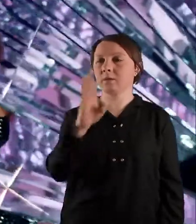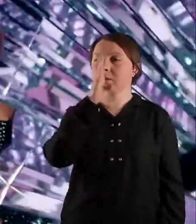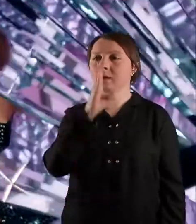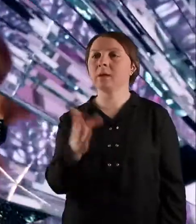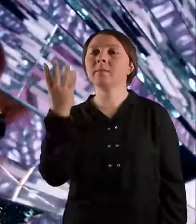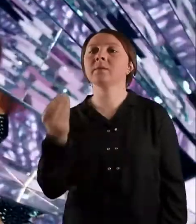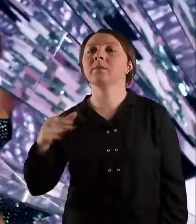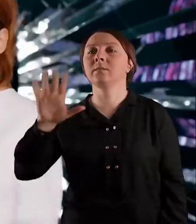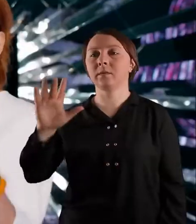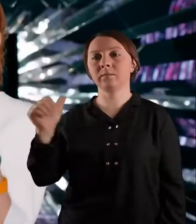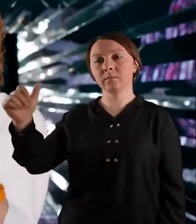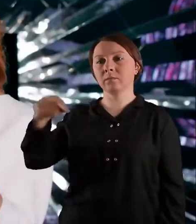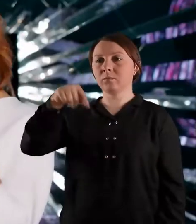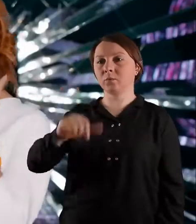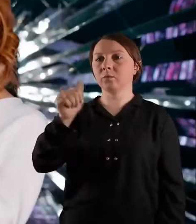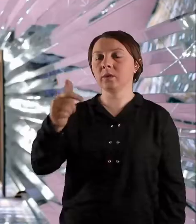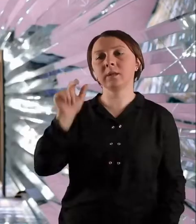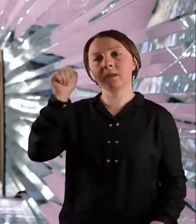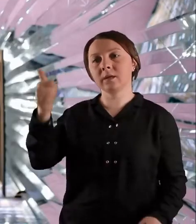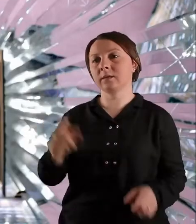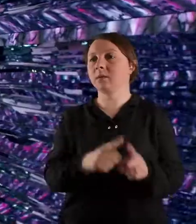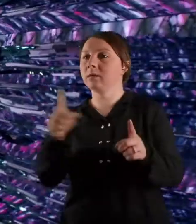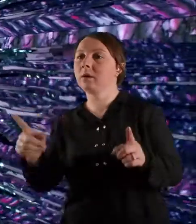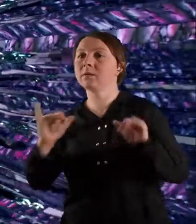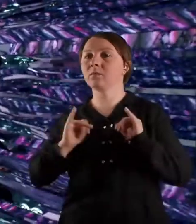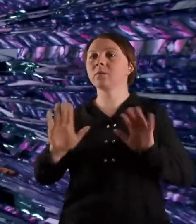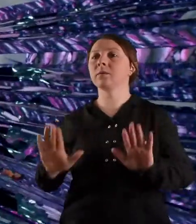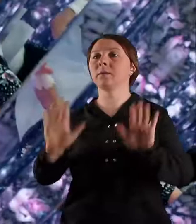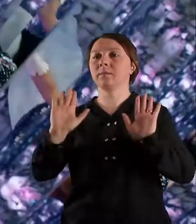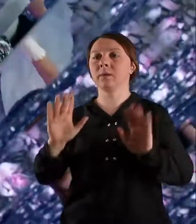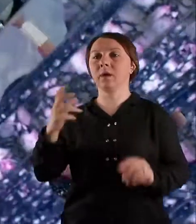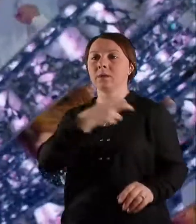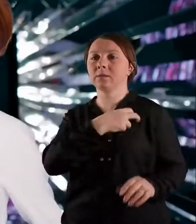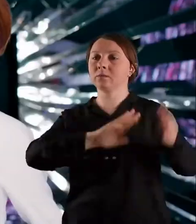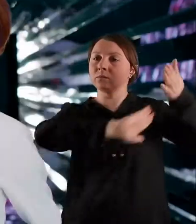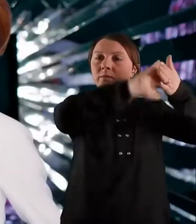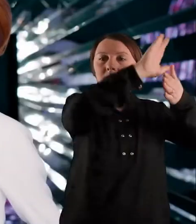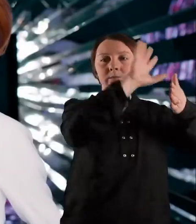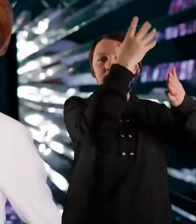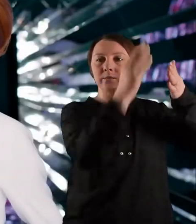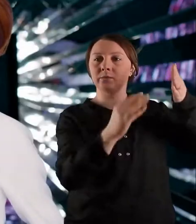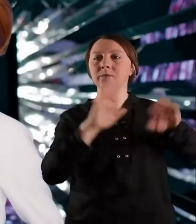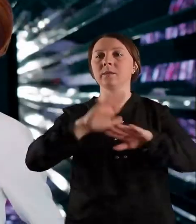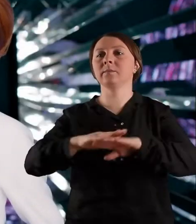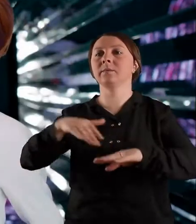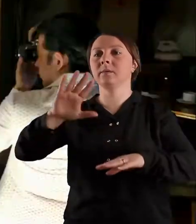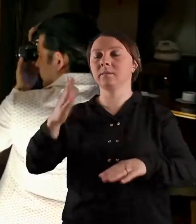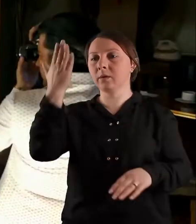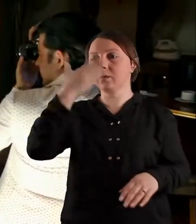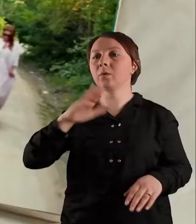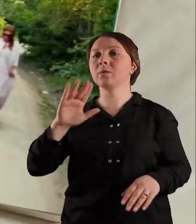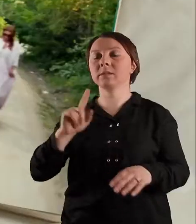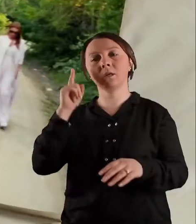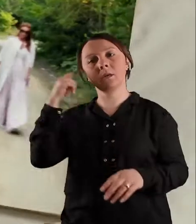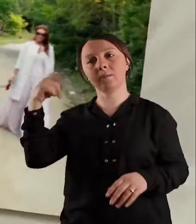Ben o kadar emin olamam, bugünden yarına rahat duramam. Aşkı duvarıma süs yapamam,